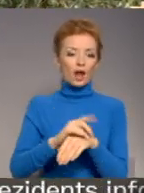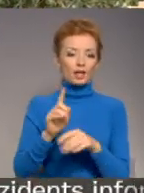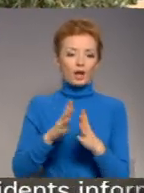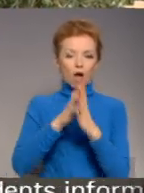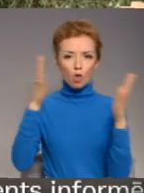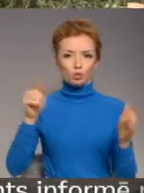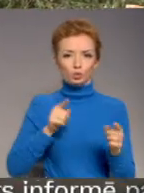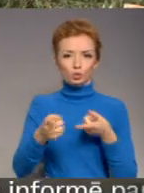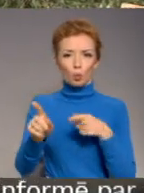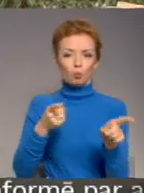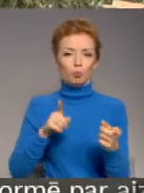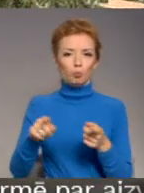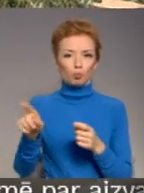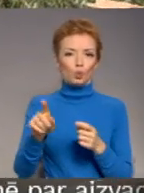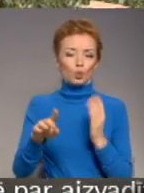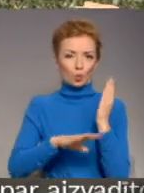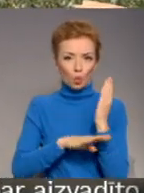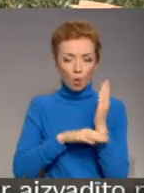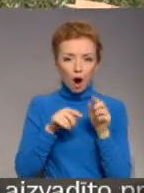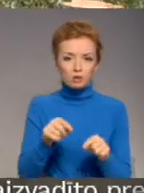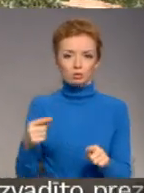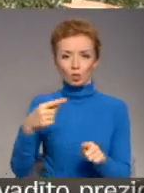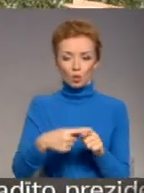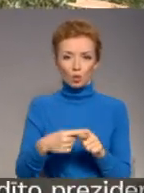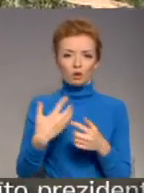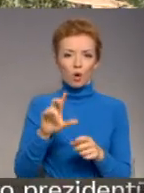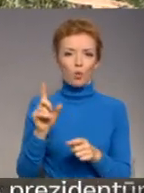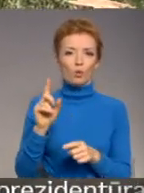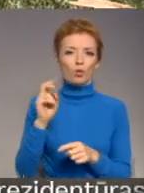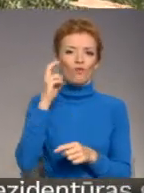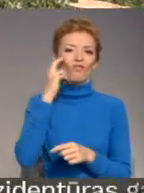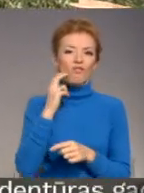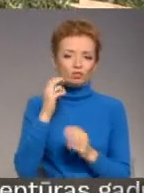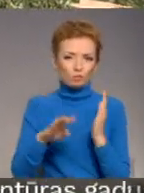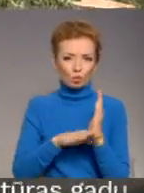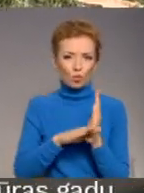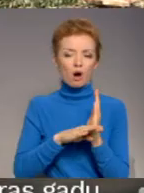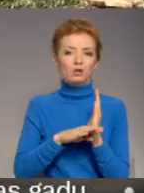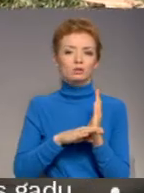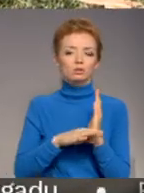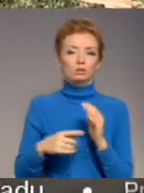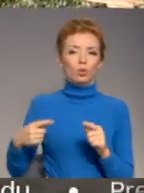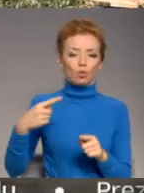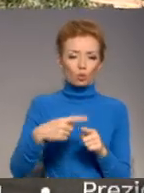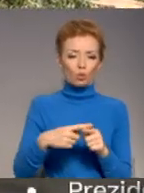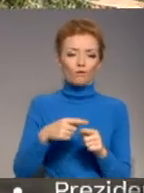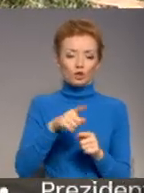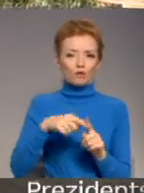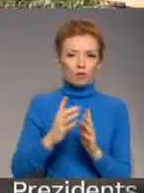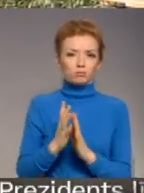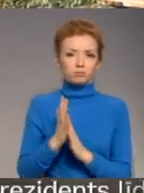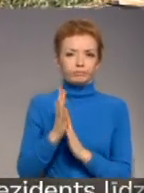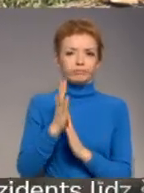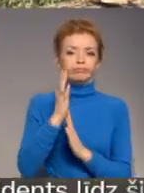vītos, kurš jau ir uz novecošanas fāzi, viņš ir izaudzis. Viņš pat aug vēl lielāks, bet viņam